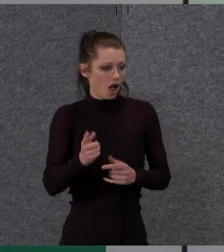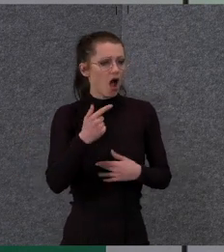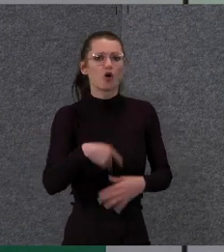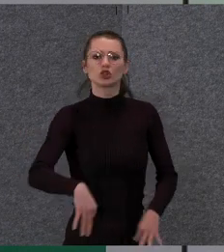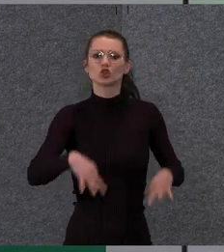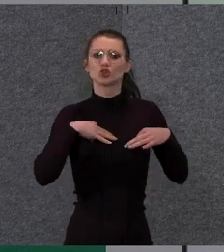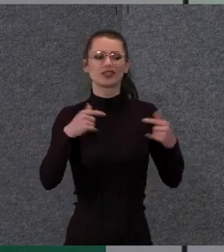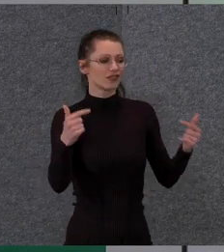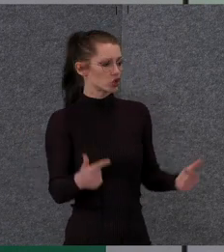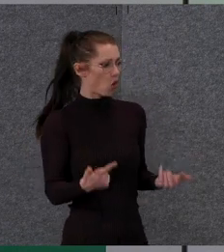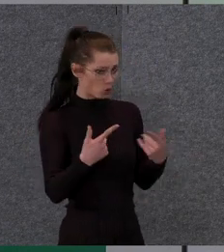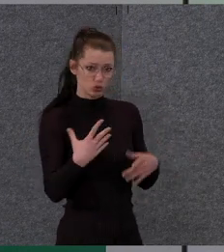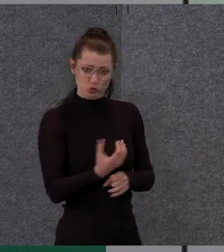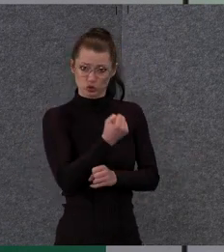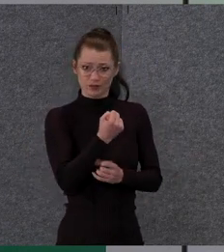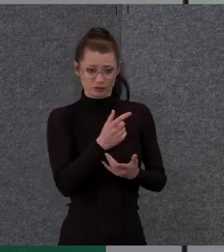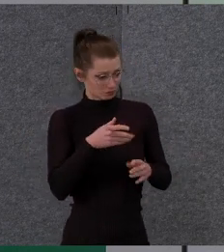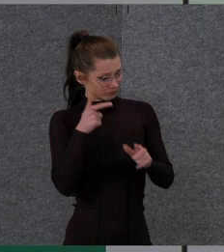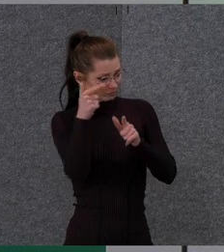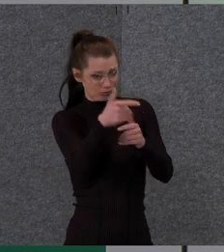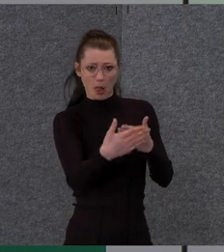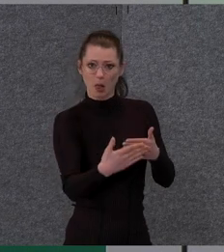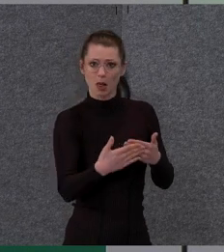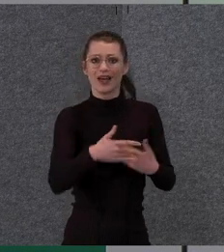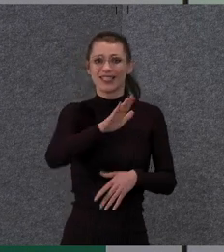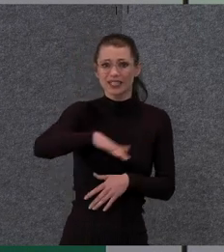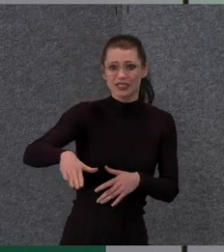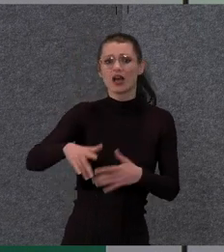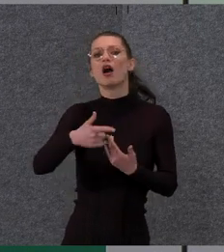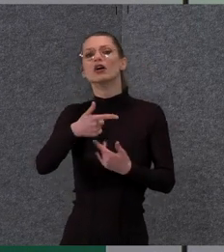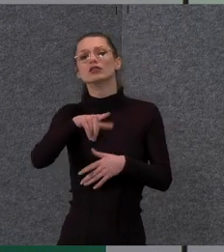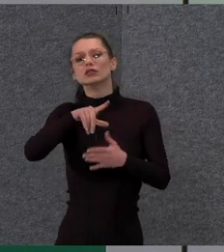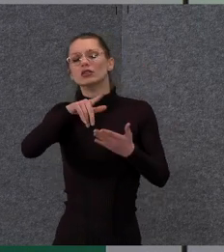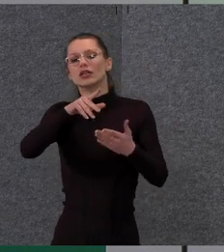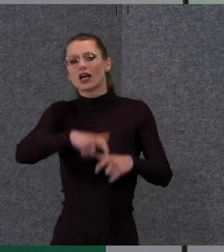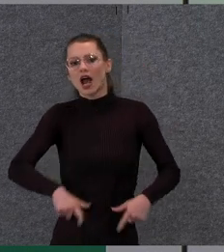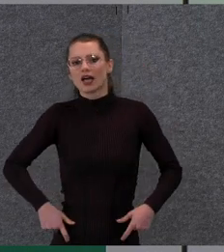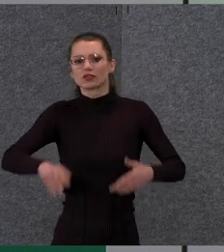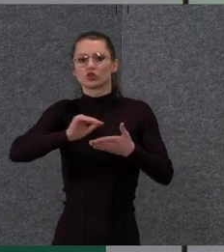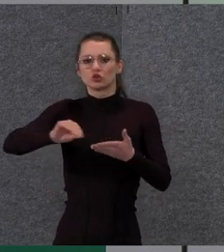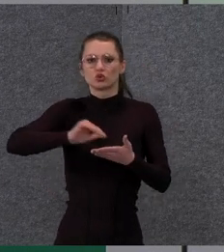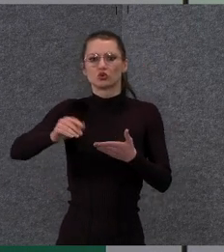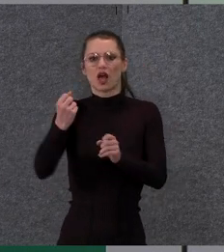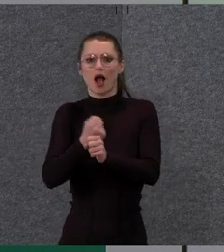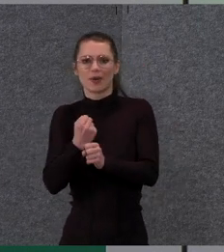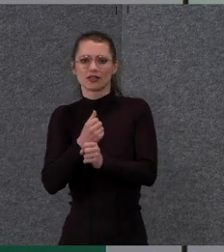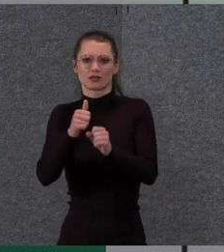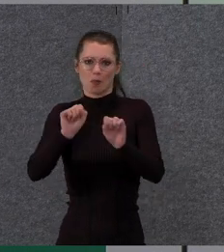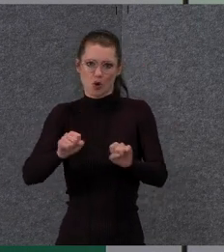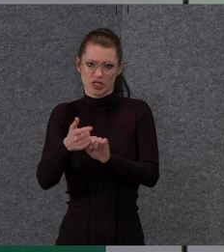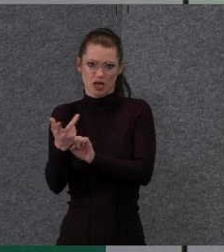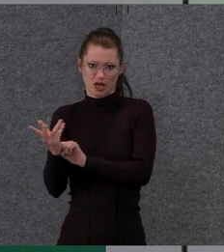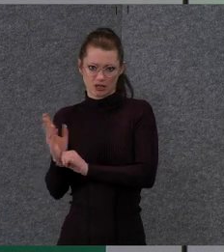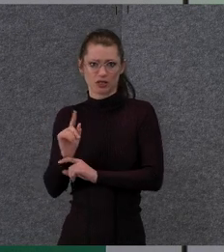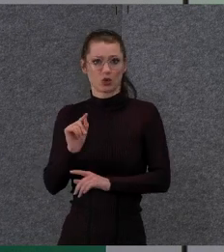erreichbare Gesundheitsversorgung gibt, Schulen, Kitas, Ausbildungsplätze, Arbeitsmöglichkeiten. Man sieht aber leider auch hautnah mit an, was es bedeutet,